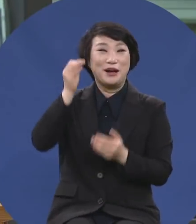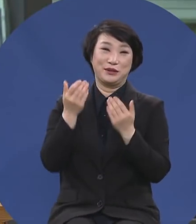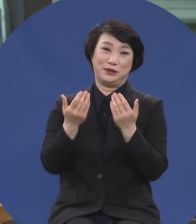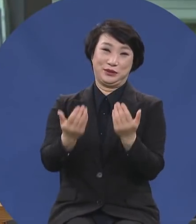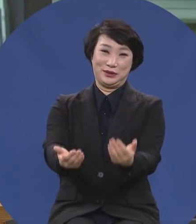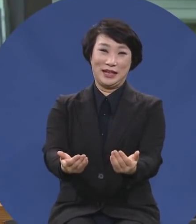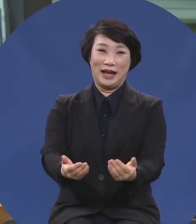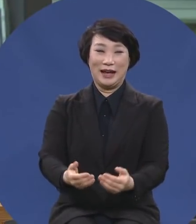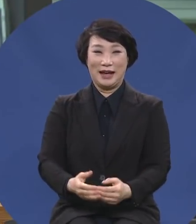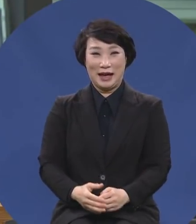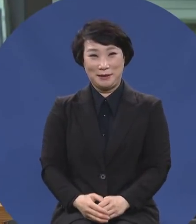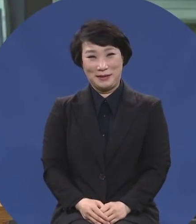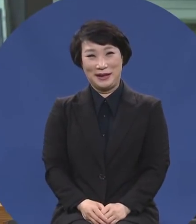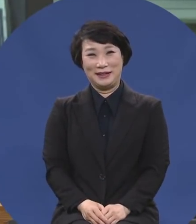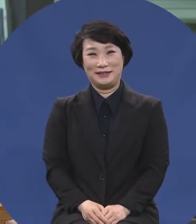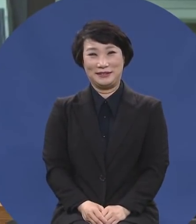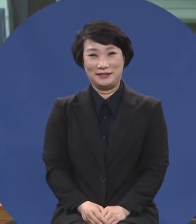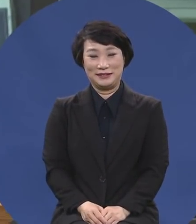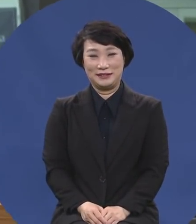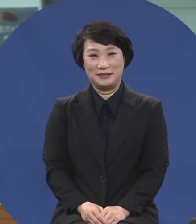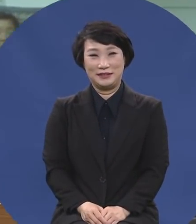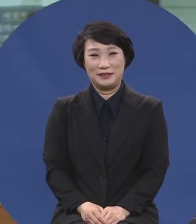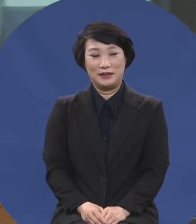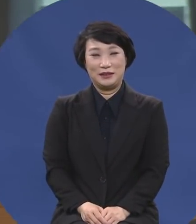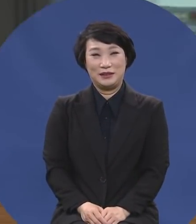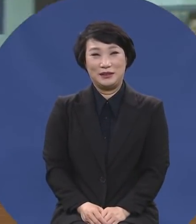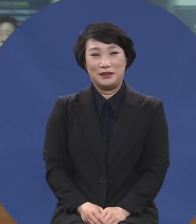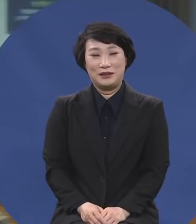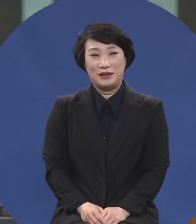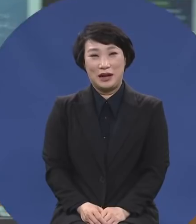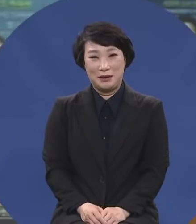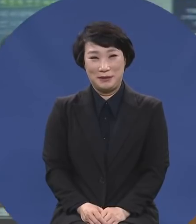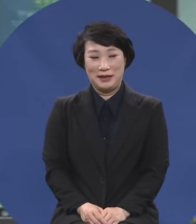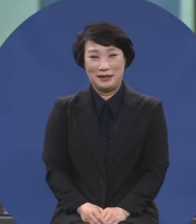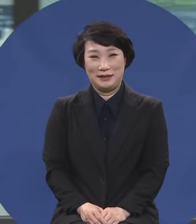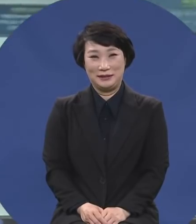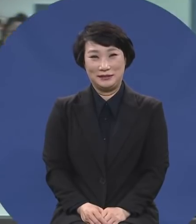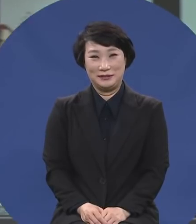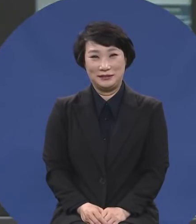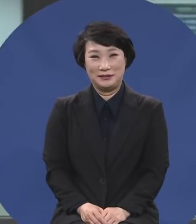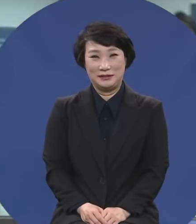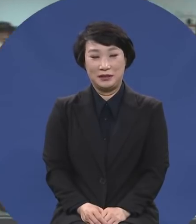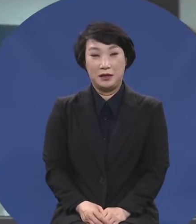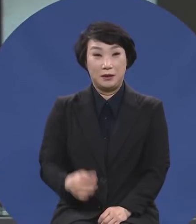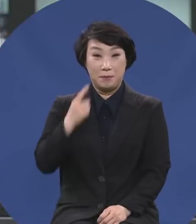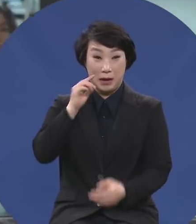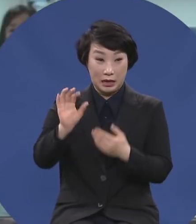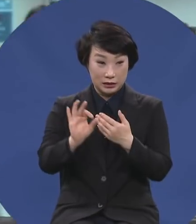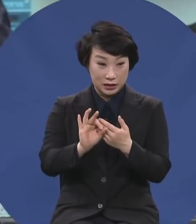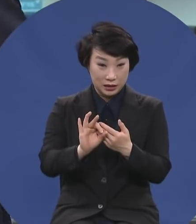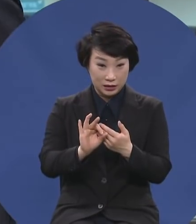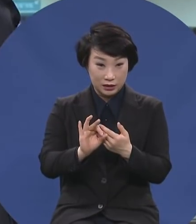생각나게 하시리라 라고 했으니, 만약에